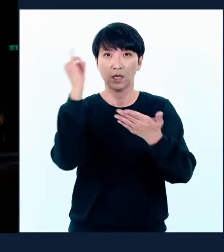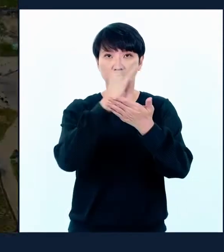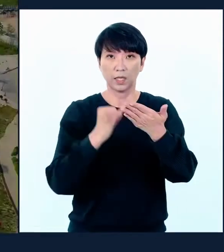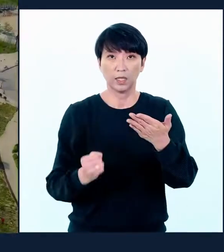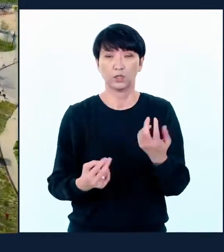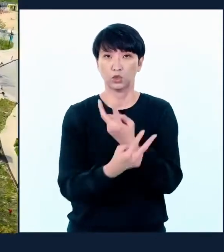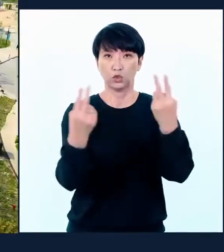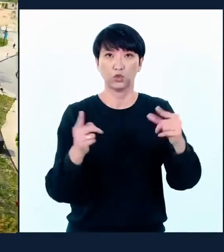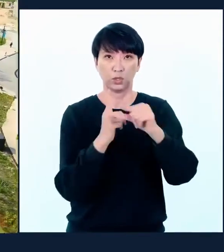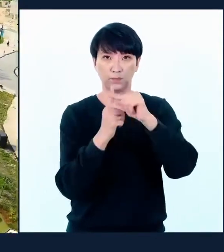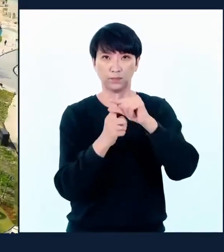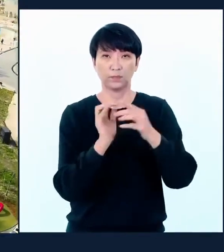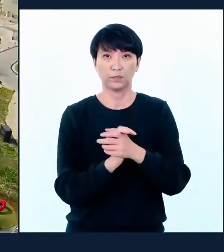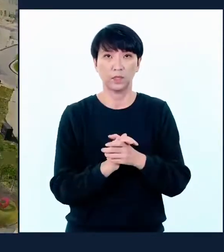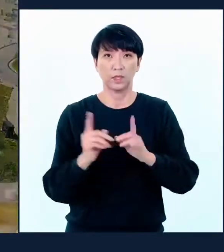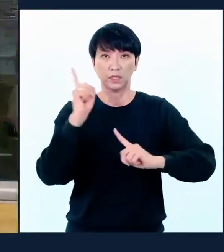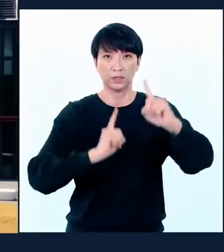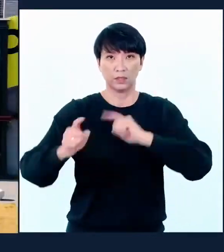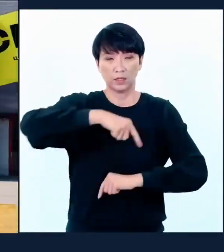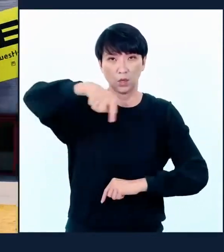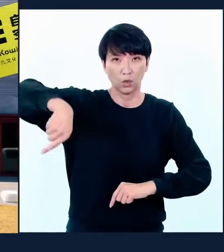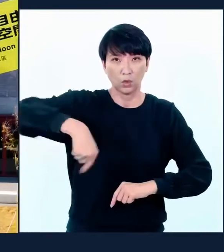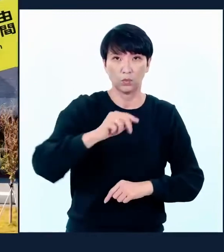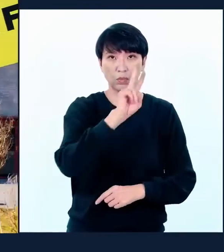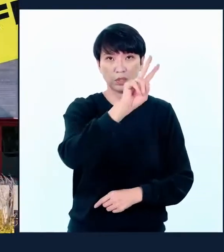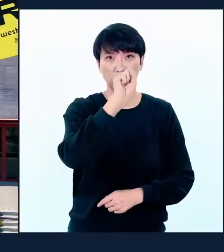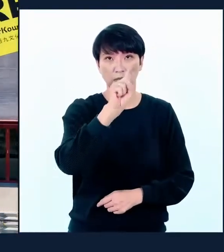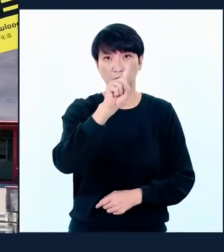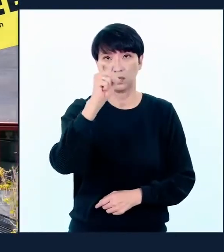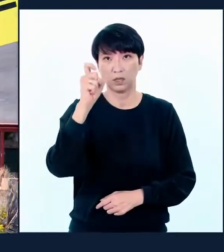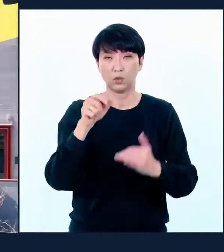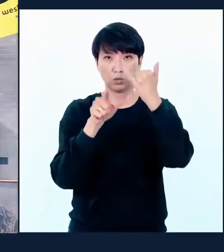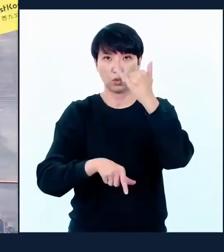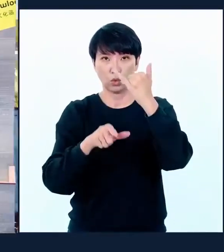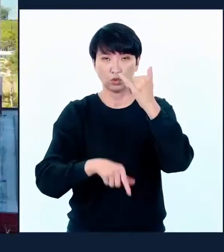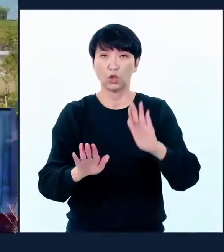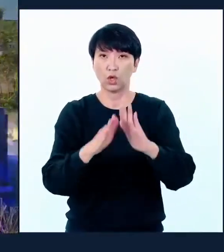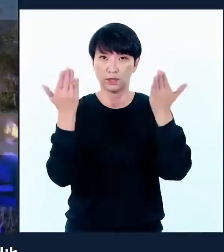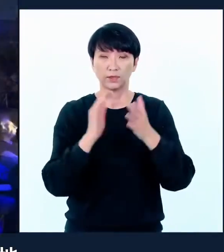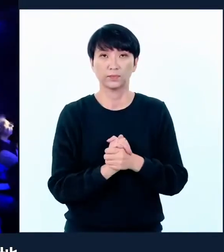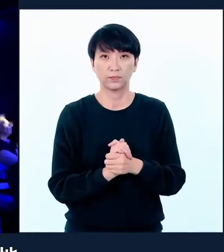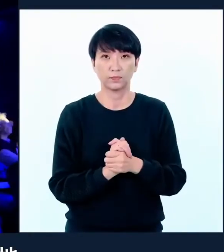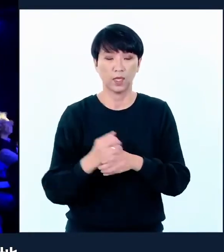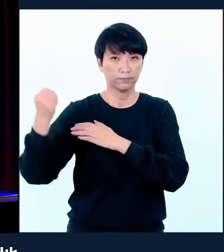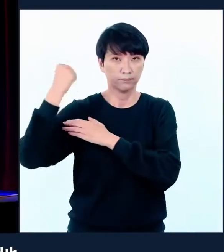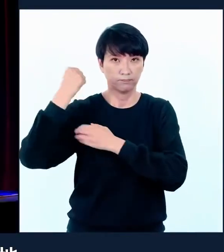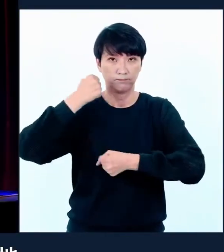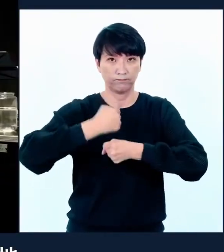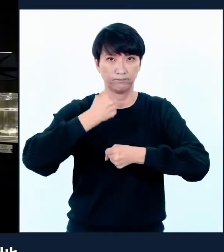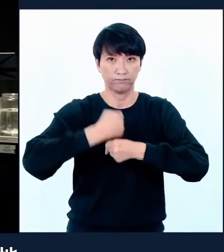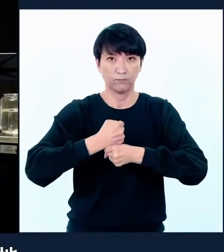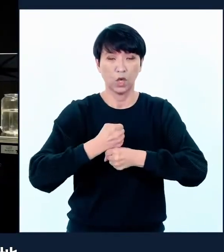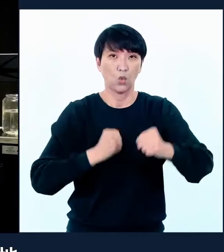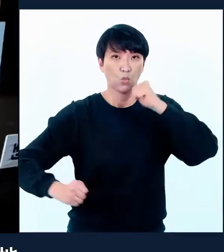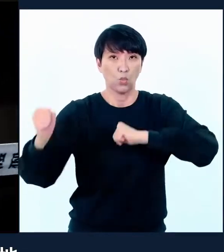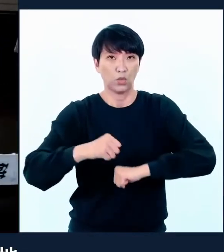坐落于艺术公园正中央的自由空间在2019年6月启用，致力缔造一个充满活力的